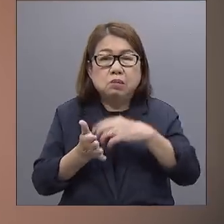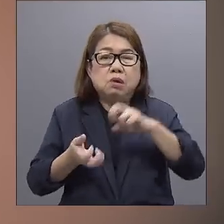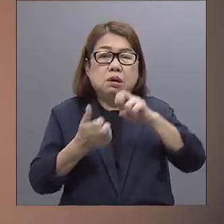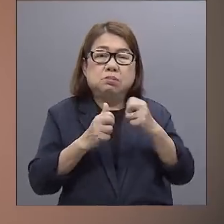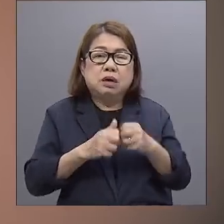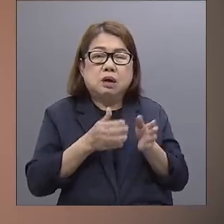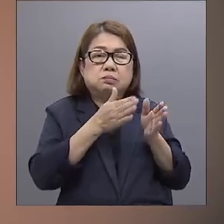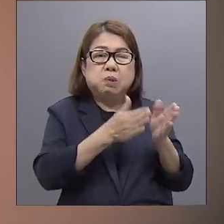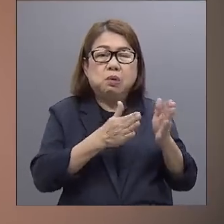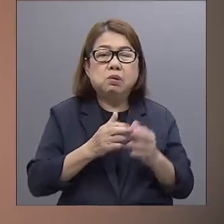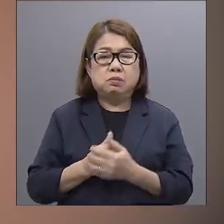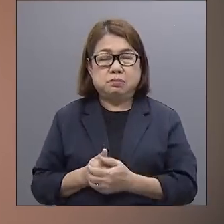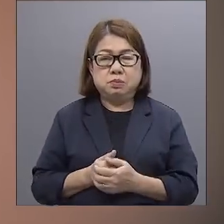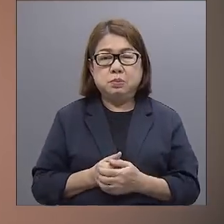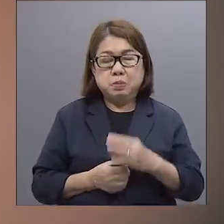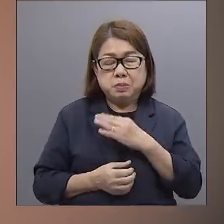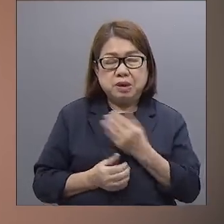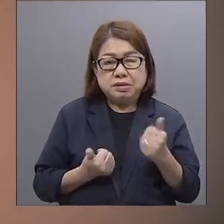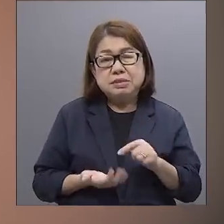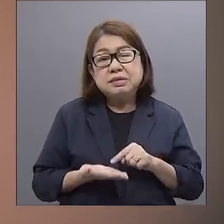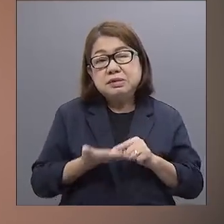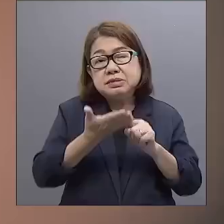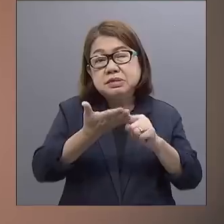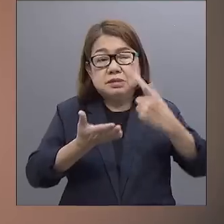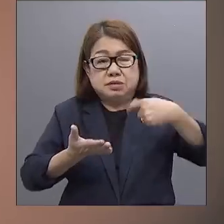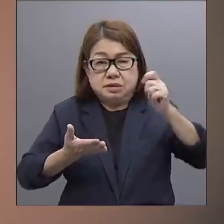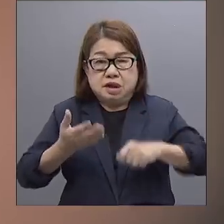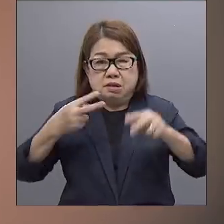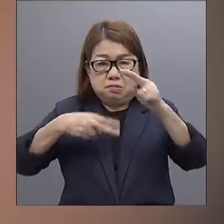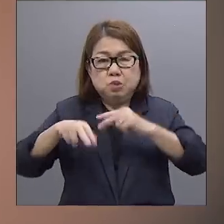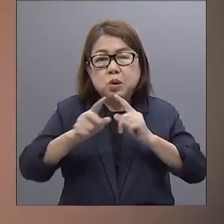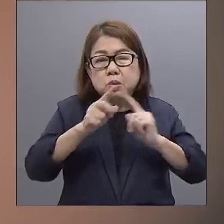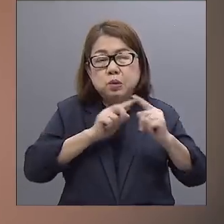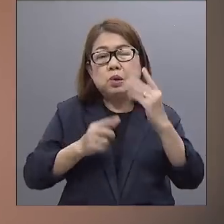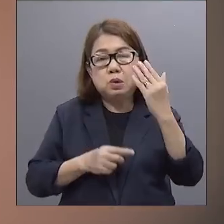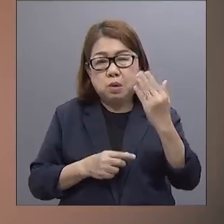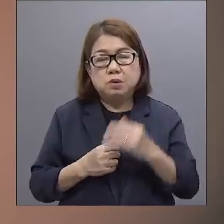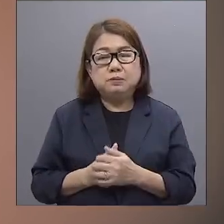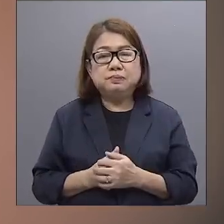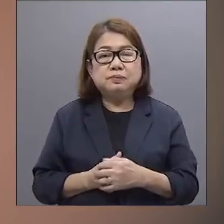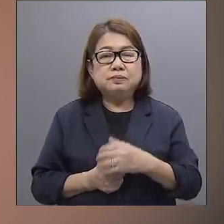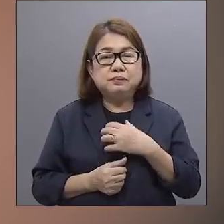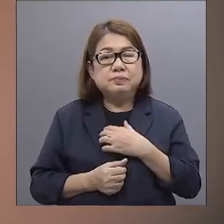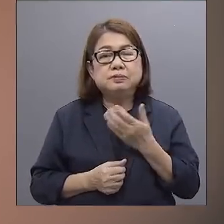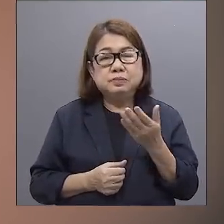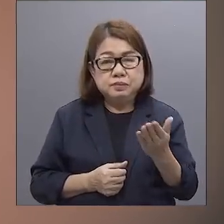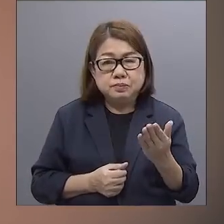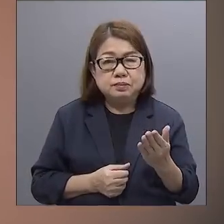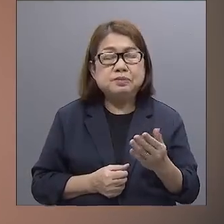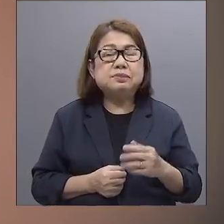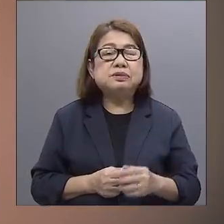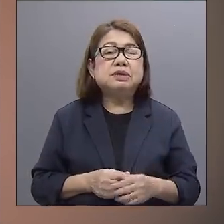ทั้งนี้จะยื่นคำร้องขอหารือต่อศาลปกครองในประเด็นนี้อีกครั้งนึงนะคะพร้อมกับขอให้พิจารณาคดี